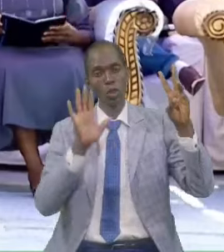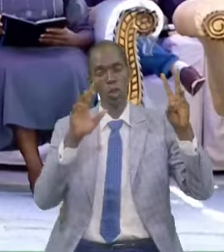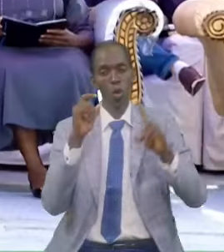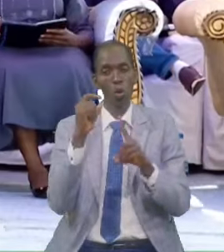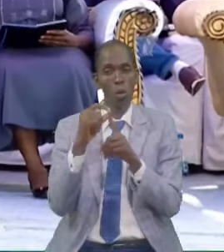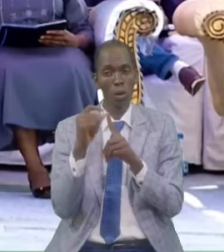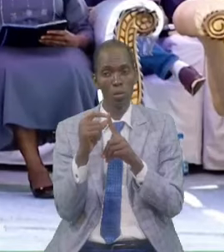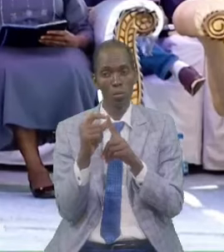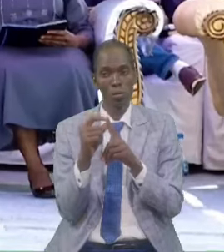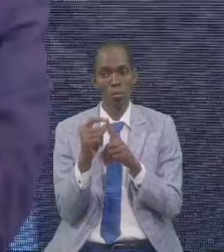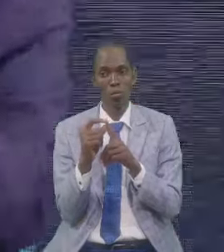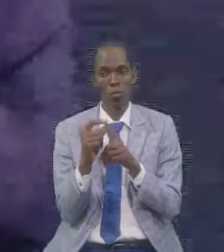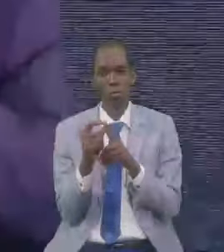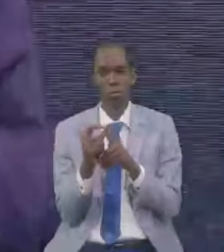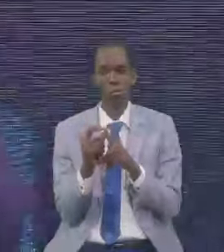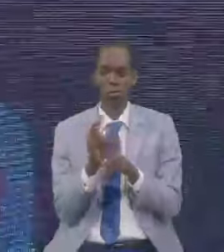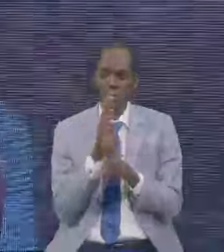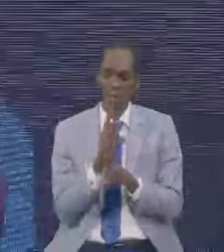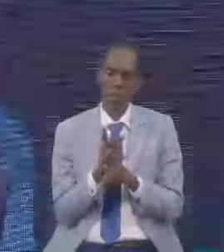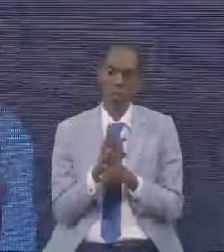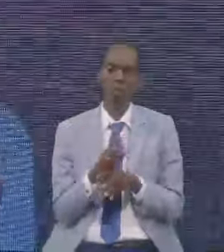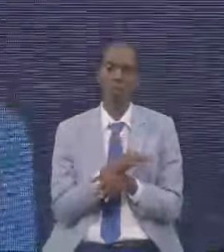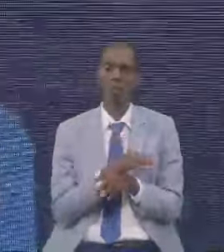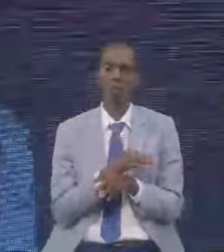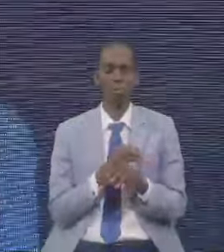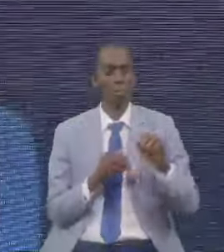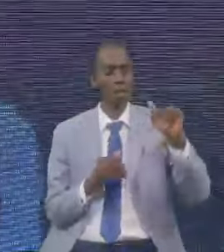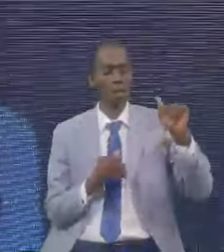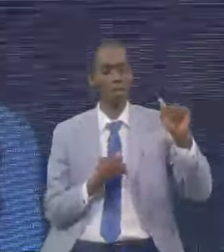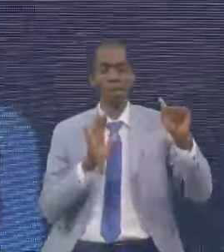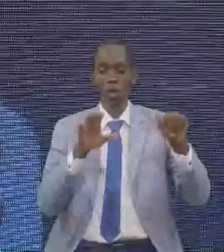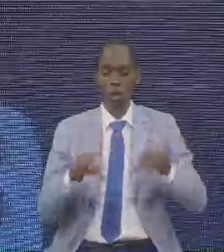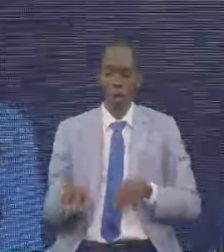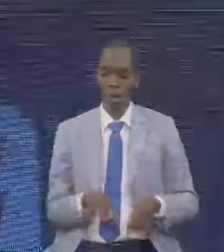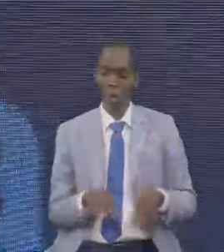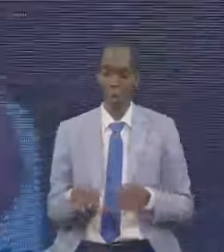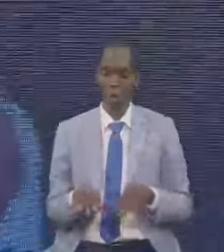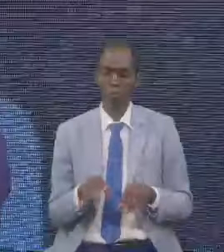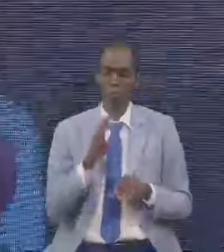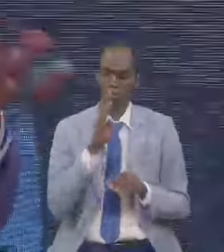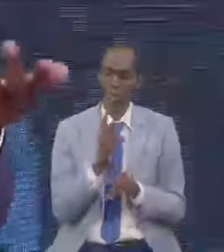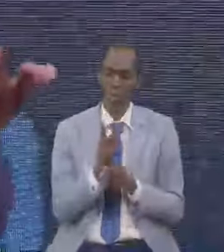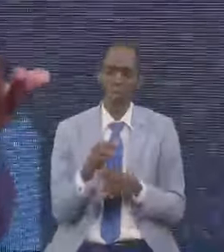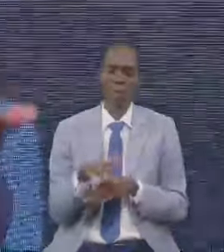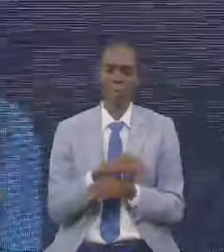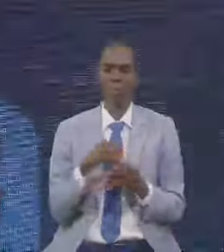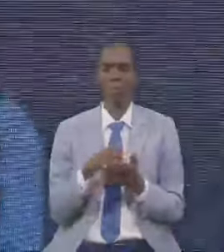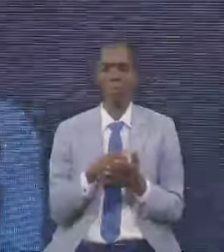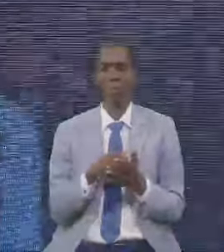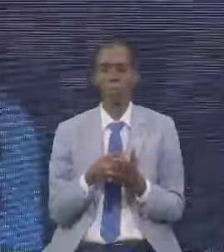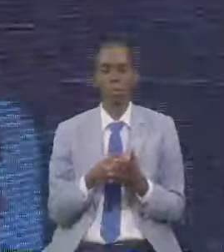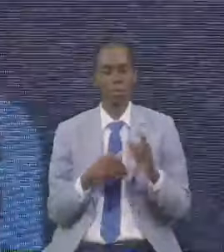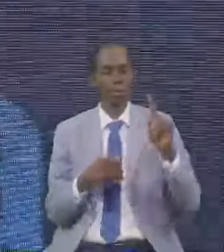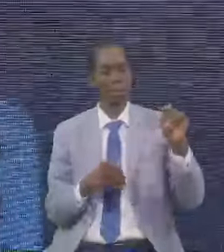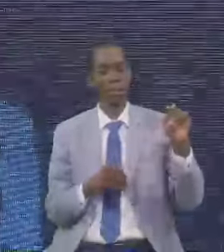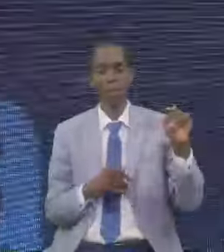మాటలు, watch over them. గమనించుకుంటారు. Your actions, చర్యలు, watch over them. గమనించుకోవాలి. The temptations,